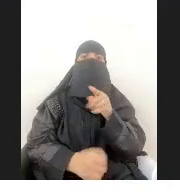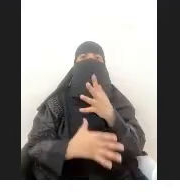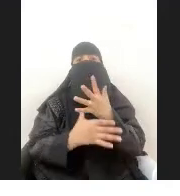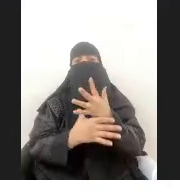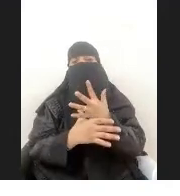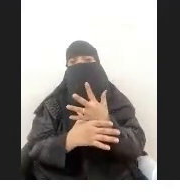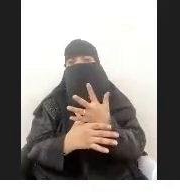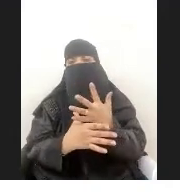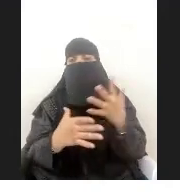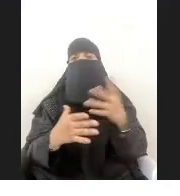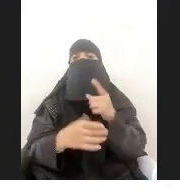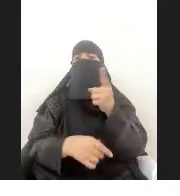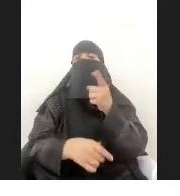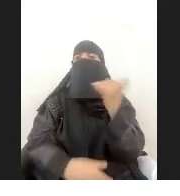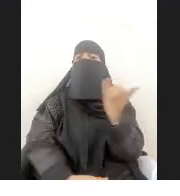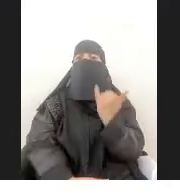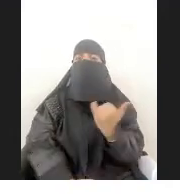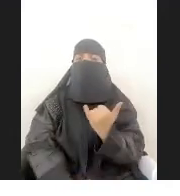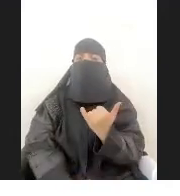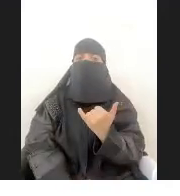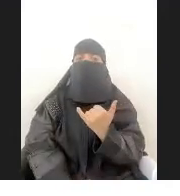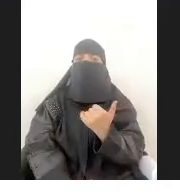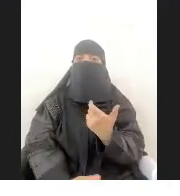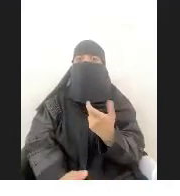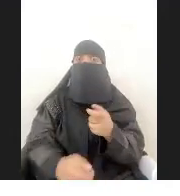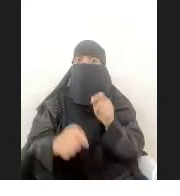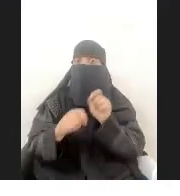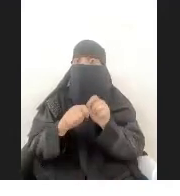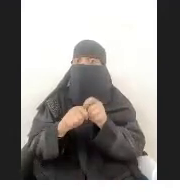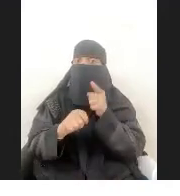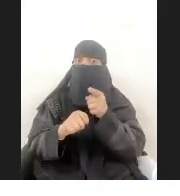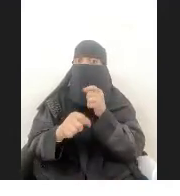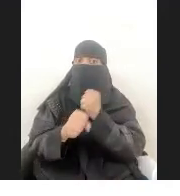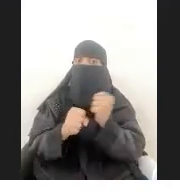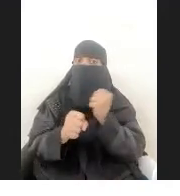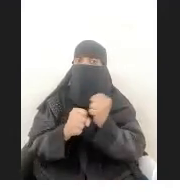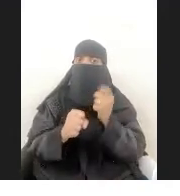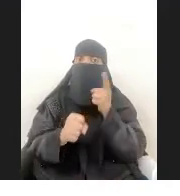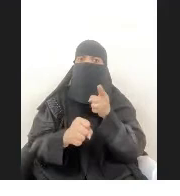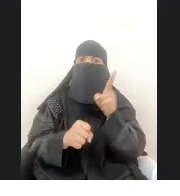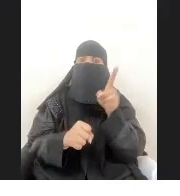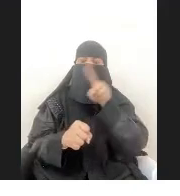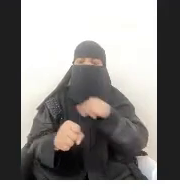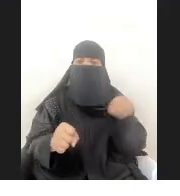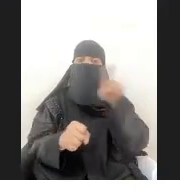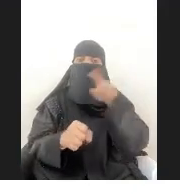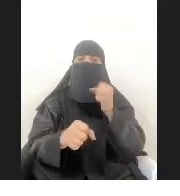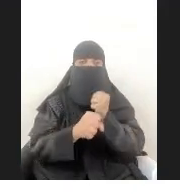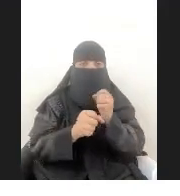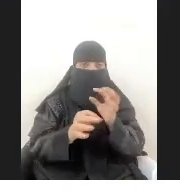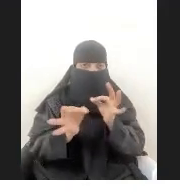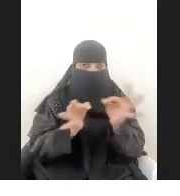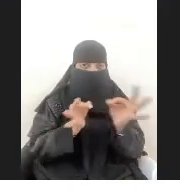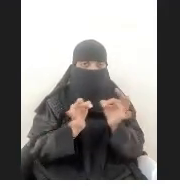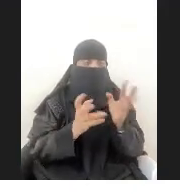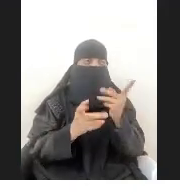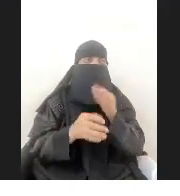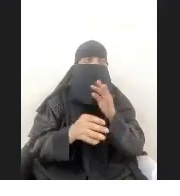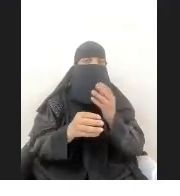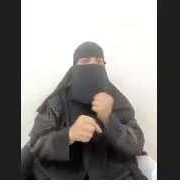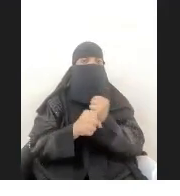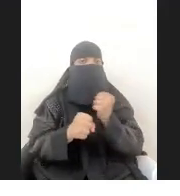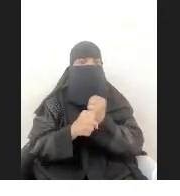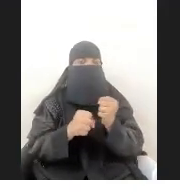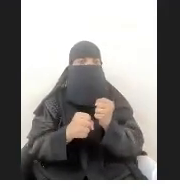تسووها. Blended Learning Mix Map، هنا تحددوا إيش الأشياء اللي هتسووها face to face، وإيش النشاطات